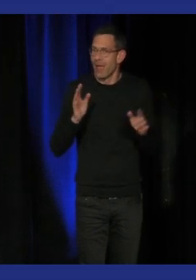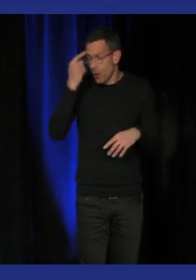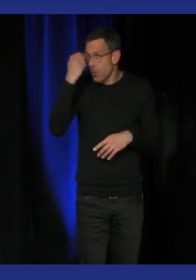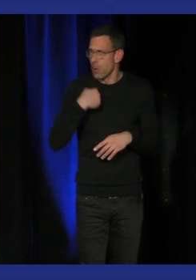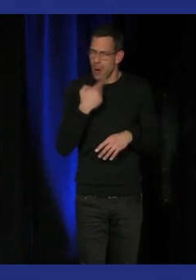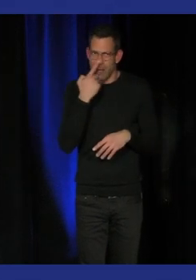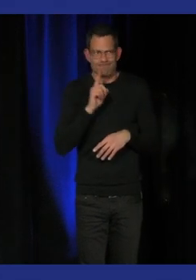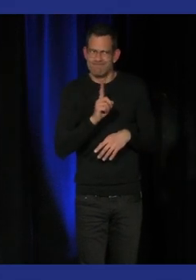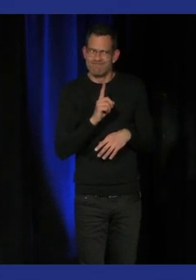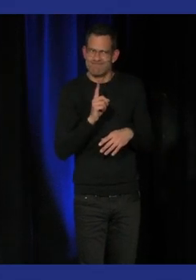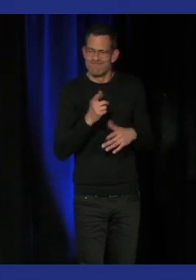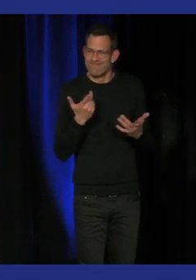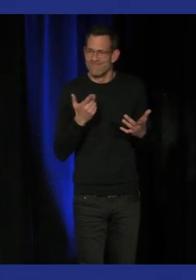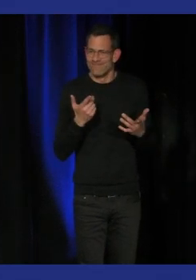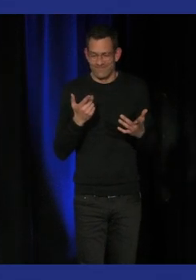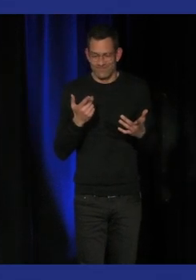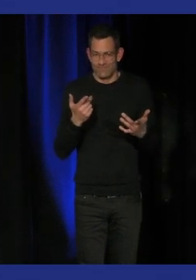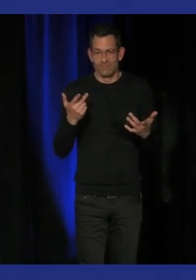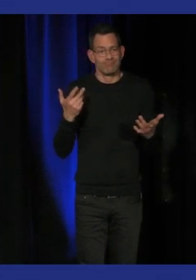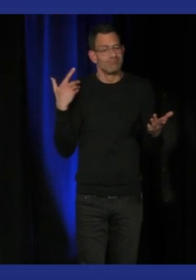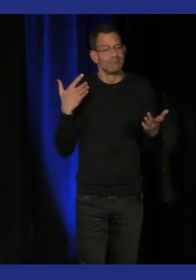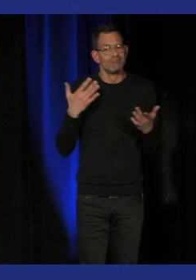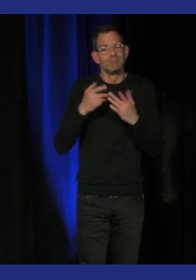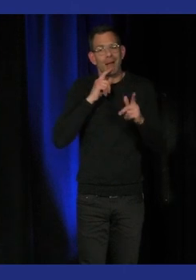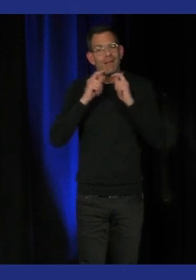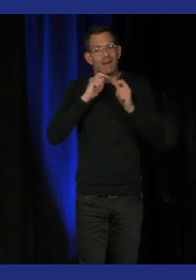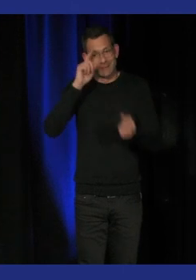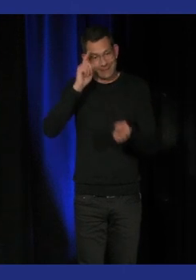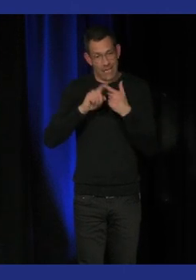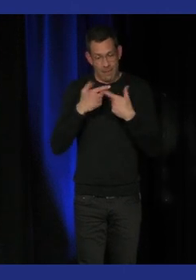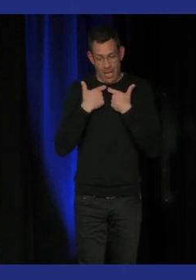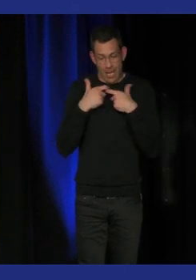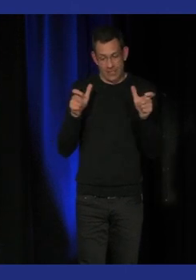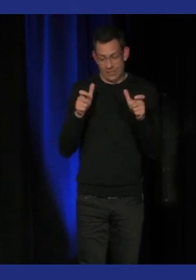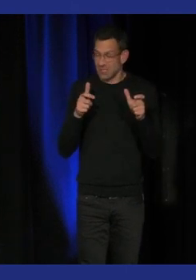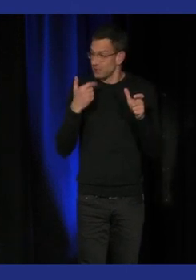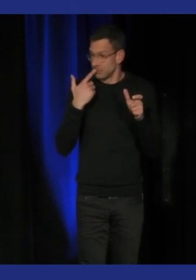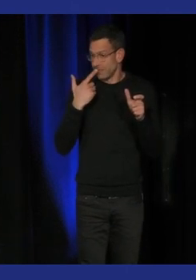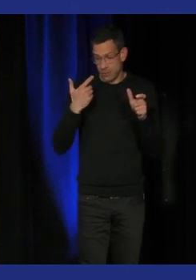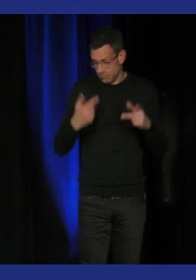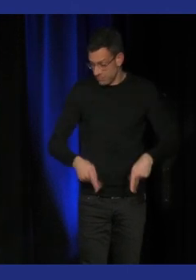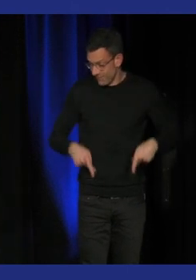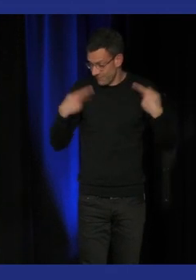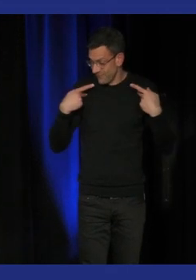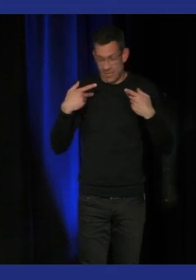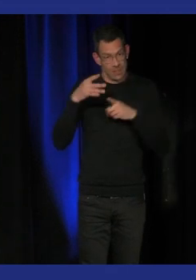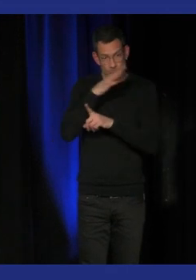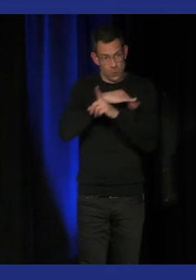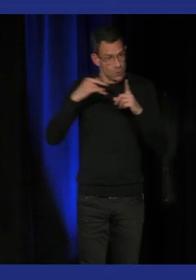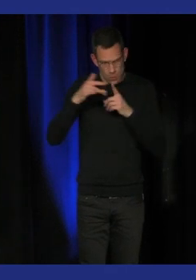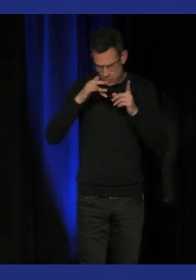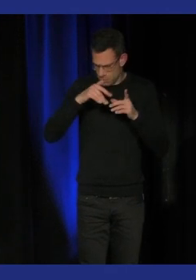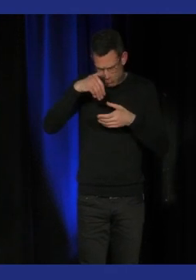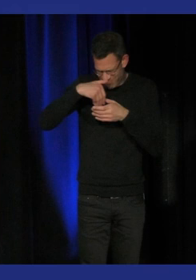sens, parce qu'il me semble que parler d'accessibilité, c'est l'envisager dans tous les aspects de notre vie sociale. Et